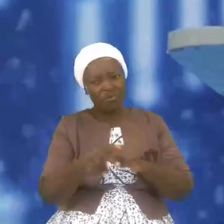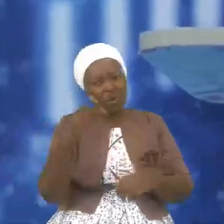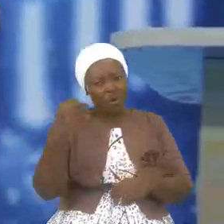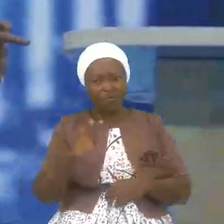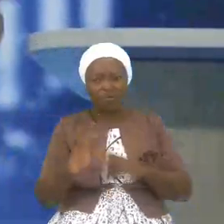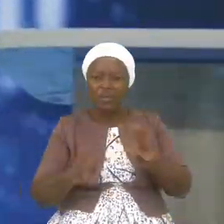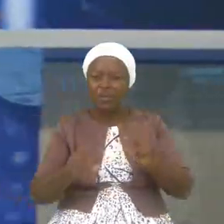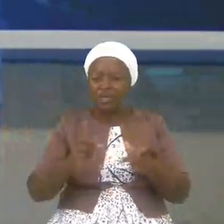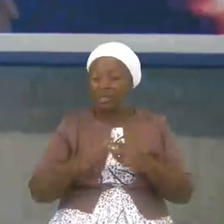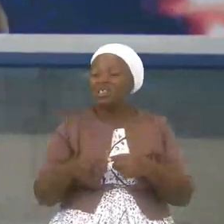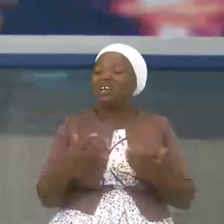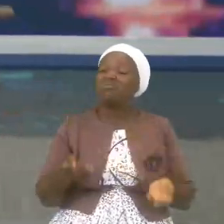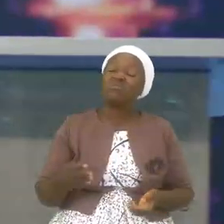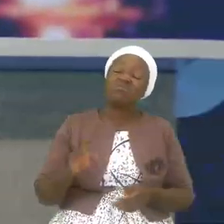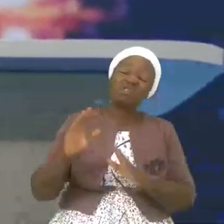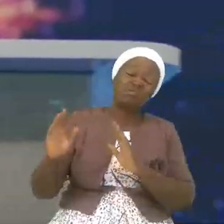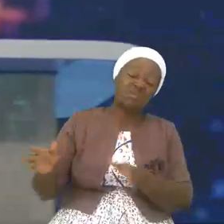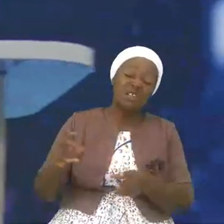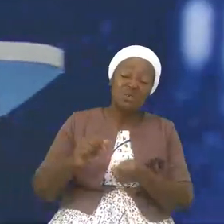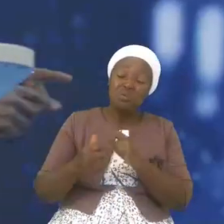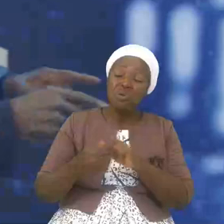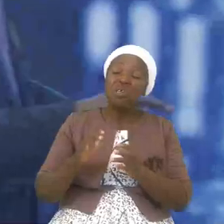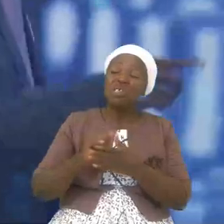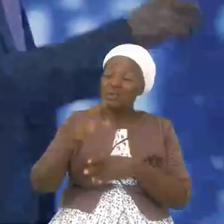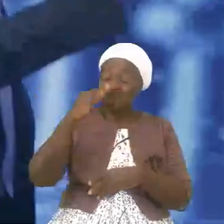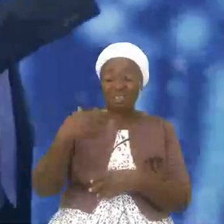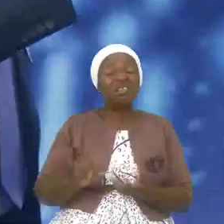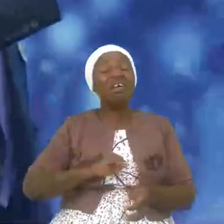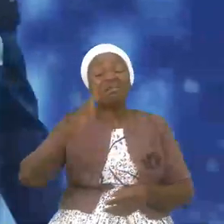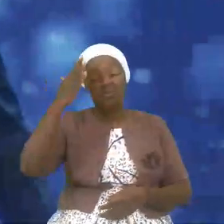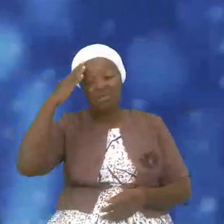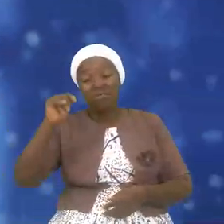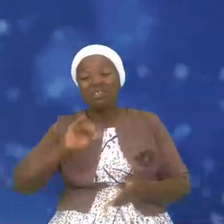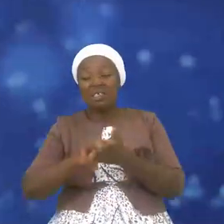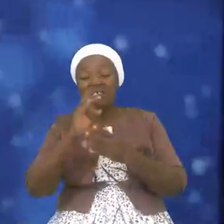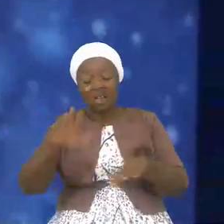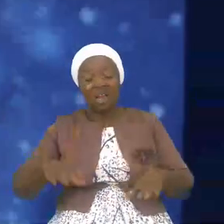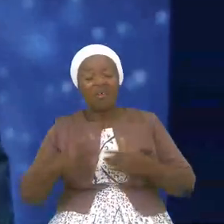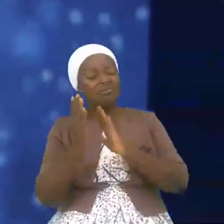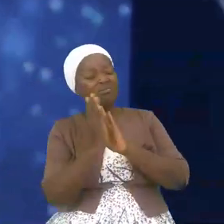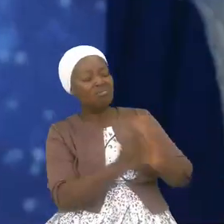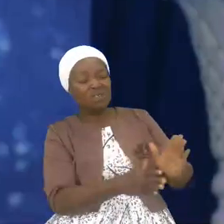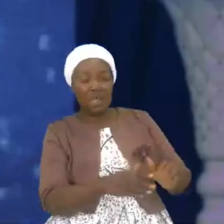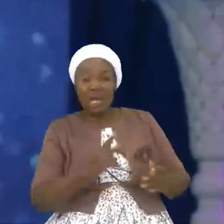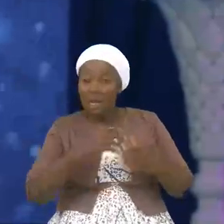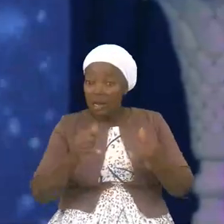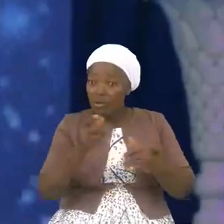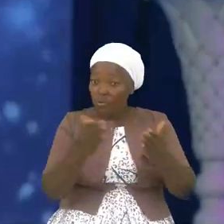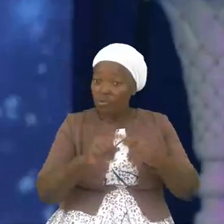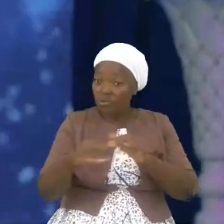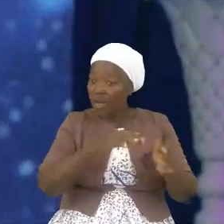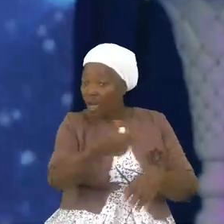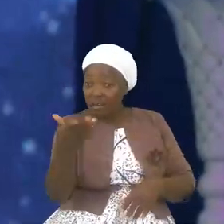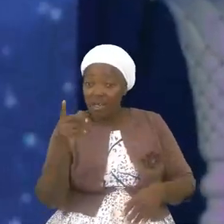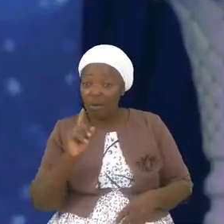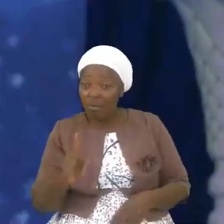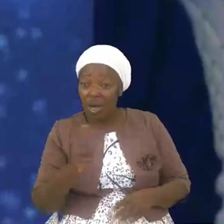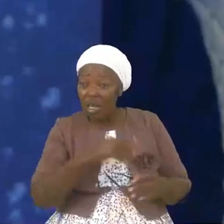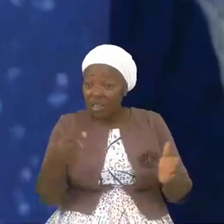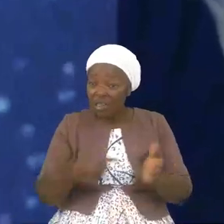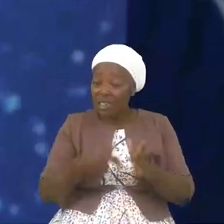envers elle. Les gens disent, laissez-le tranquille. Il est comme ça. C'est sa vie. Et maintenant, tu veux faire autre chose.